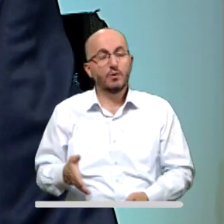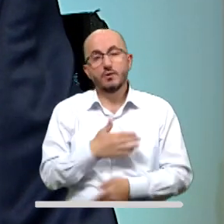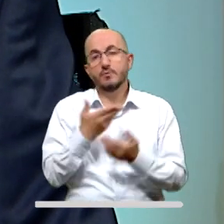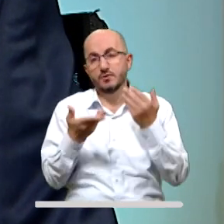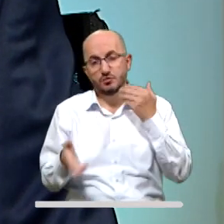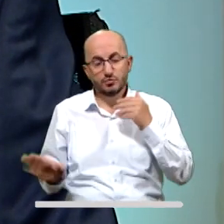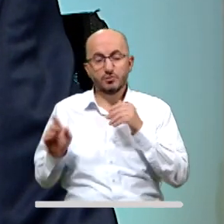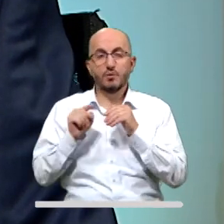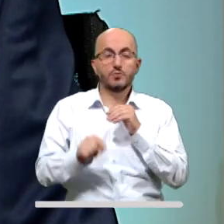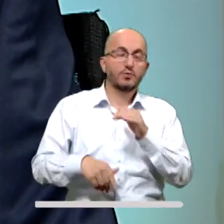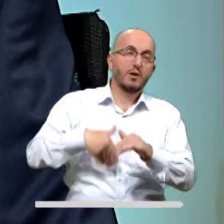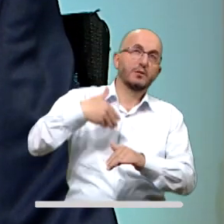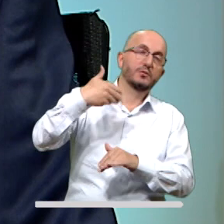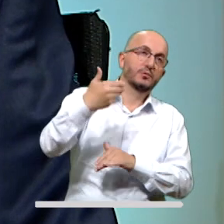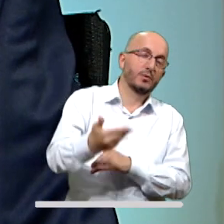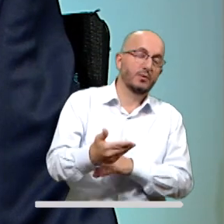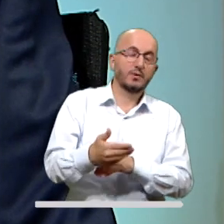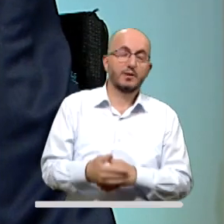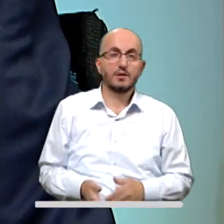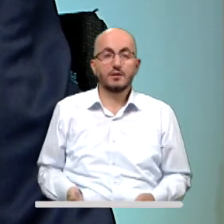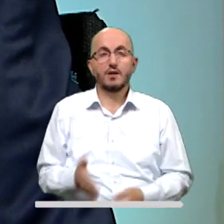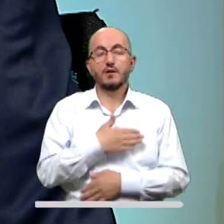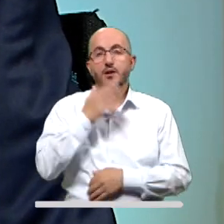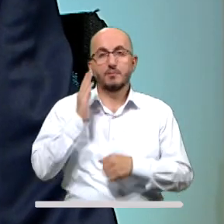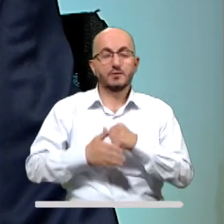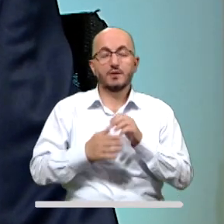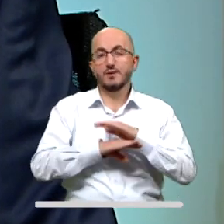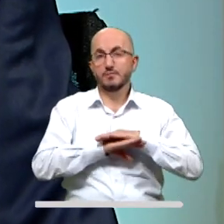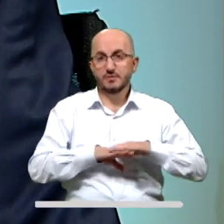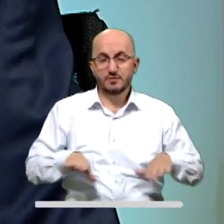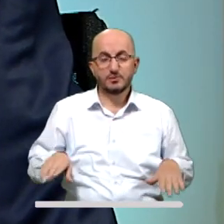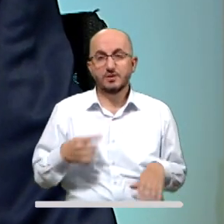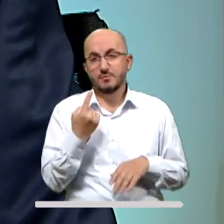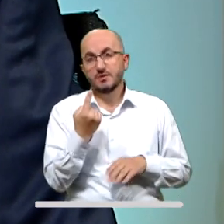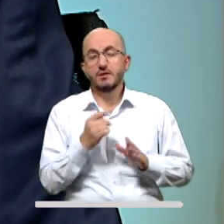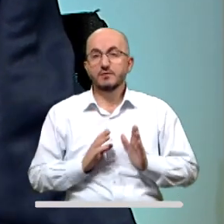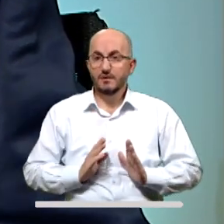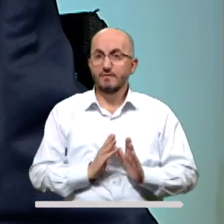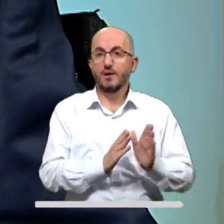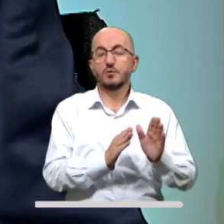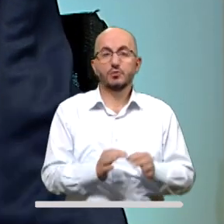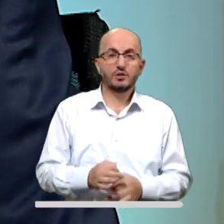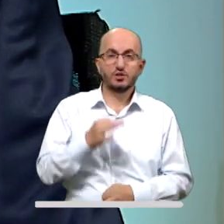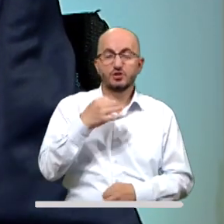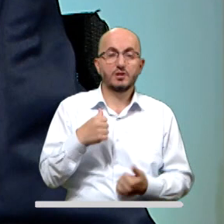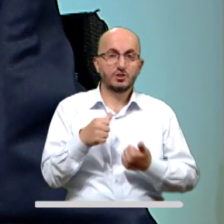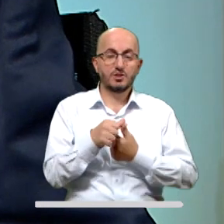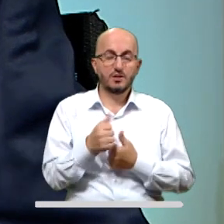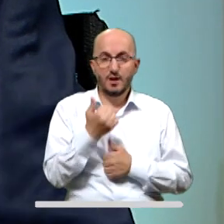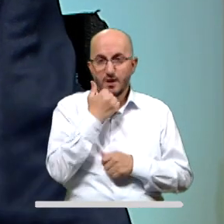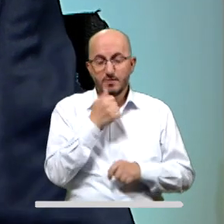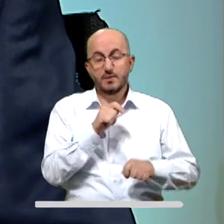sonra ihramdan çıkmıştır. İhram yasakları bitmiştir. Bir tanesi devam eder. O da kişinin eşiyle